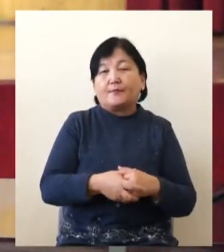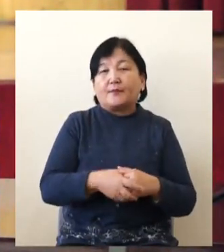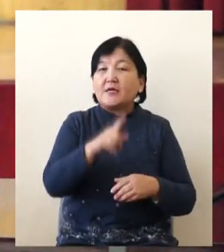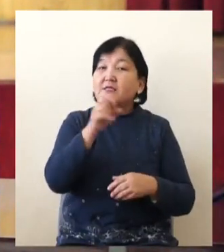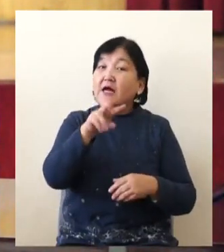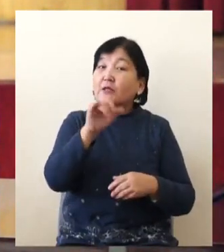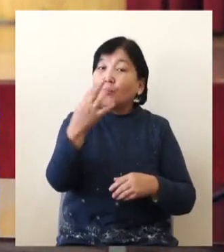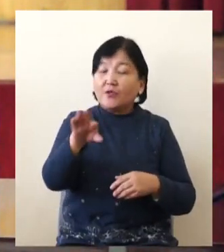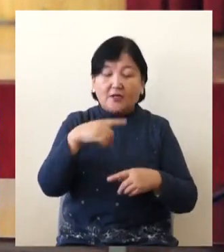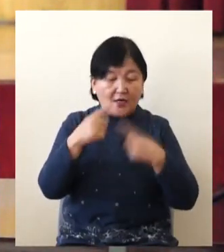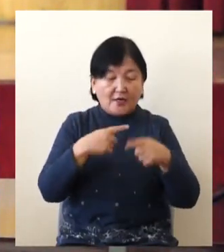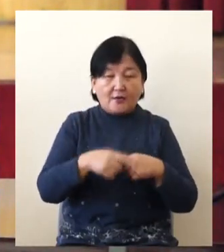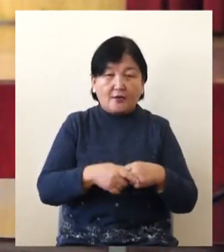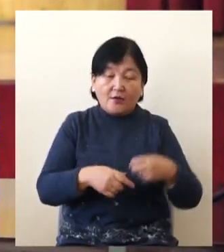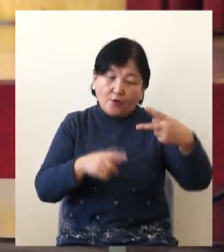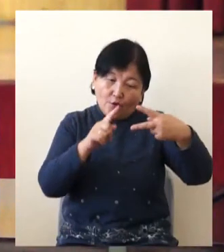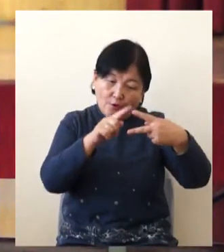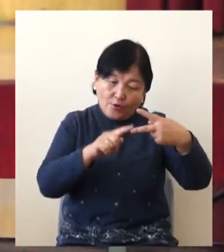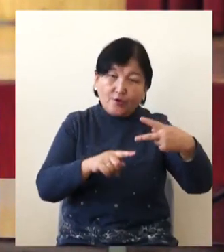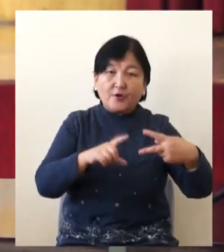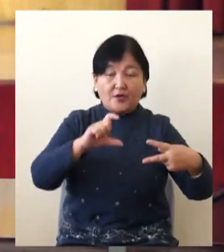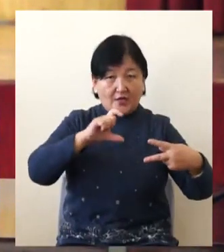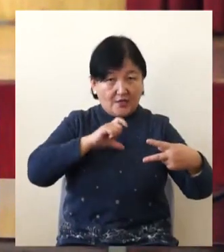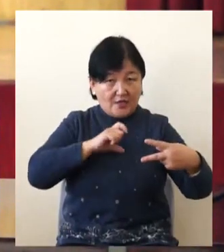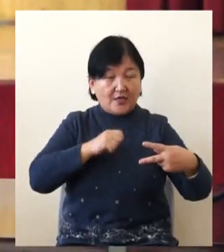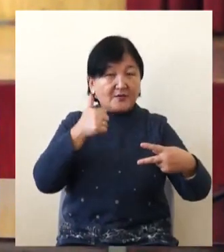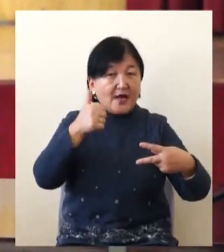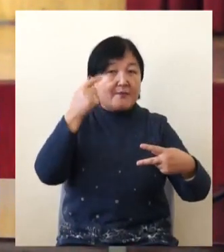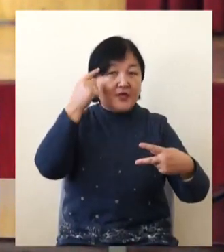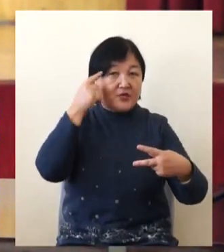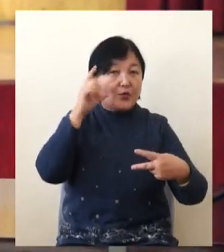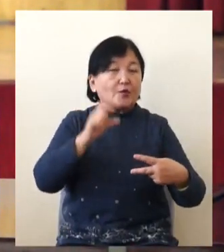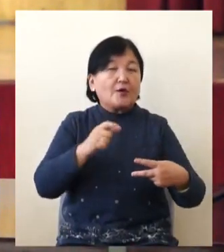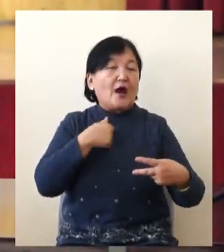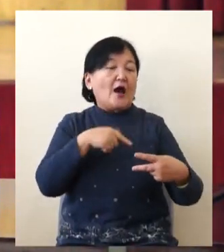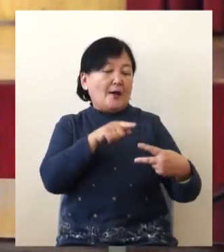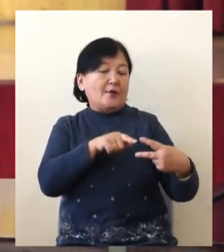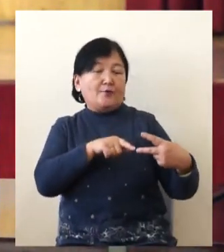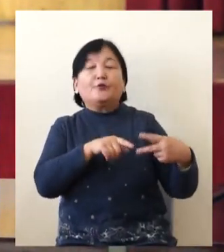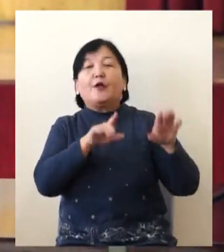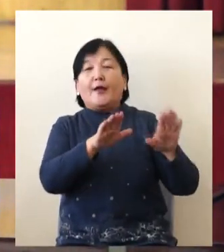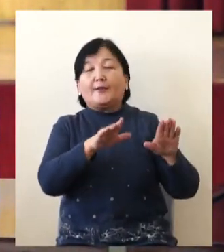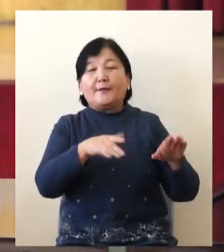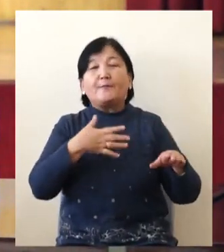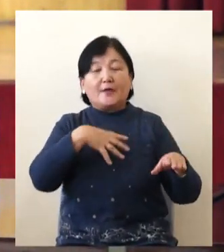Ингээд энийг бол энэ хоёр эрхийг сонсох хүн бол одоо их сайхан юм байна. Одоо тэхэл ёстой юм байна гэж бодоод байна.